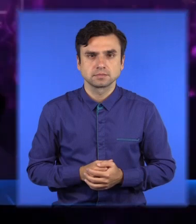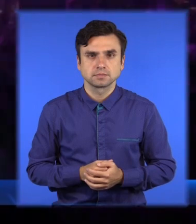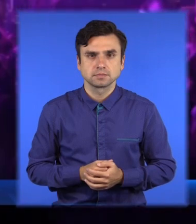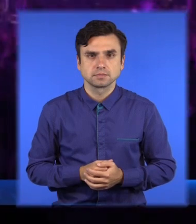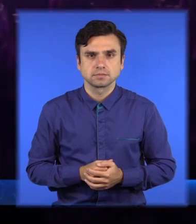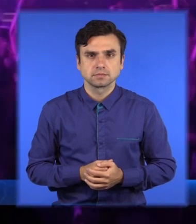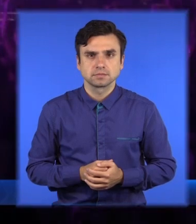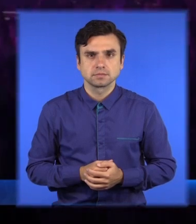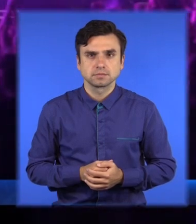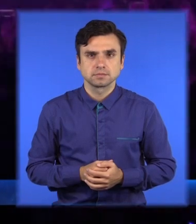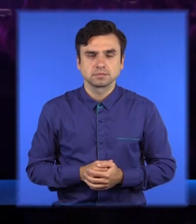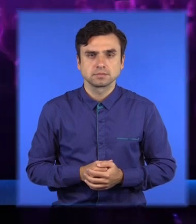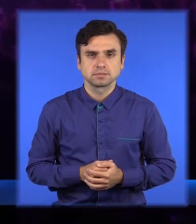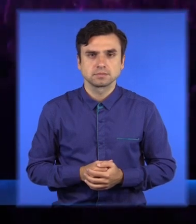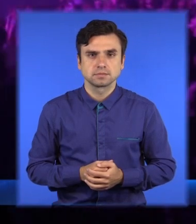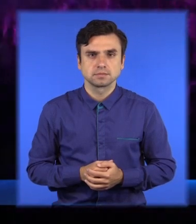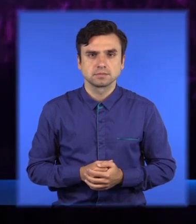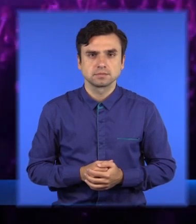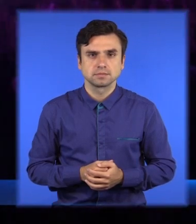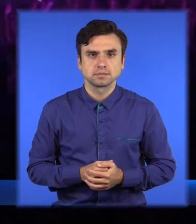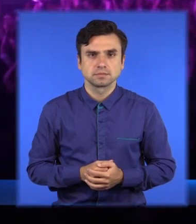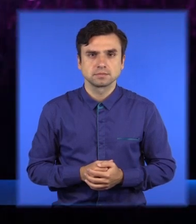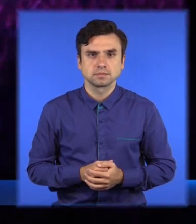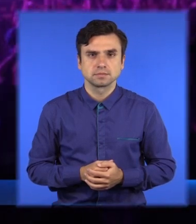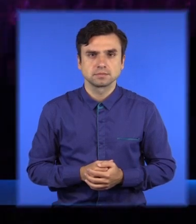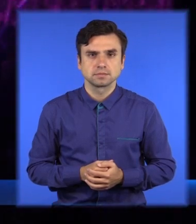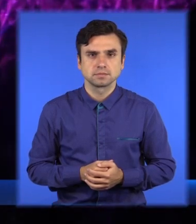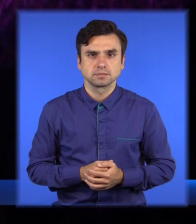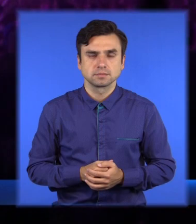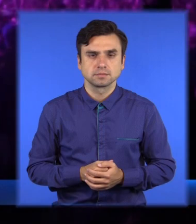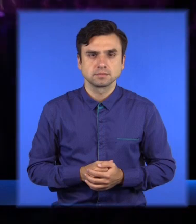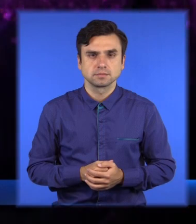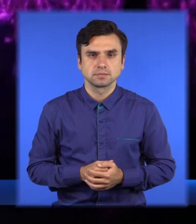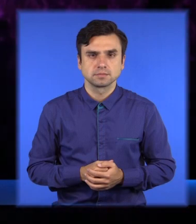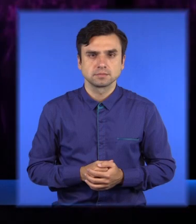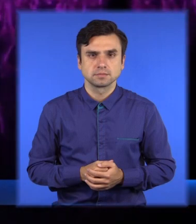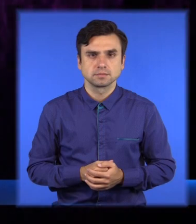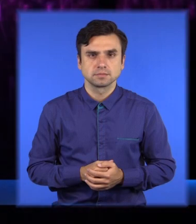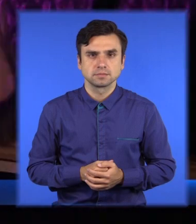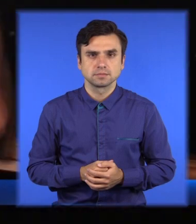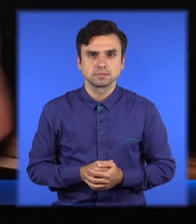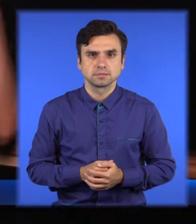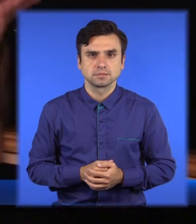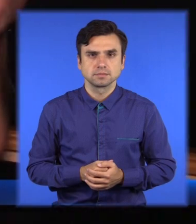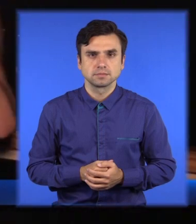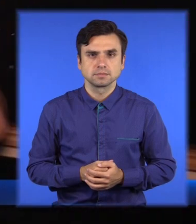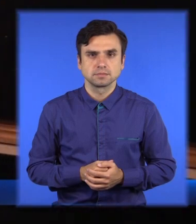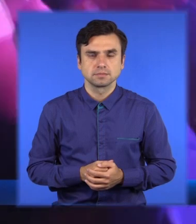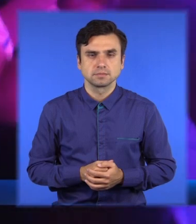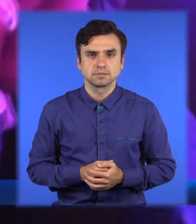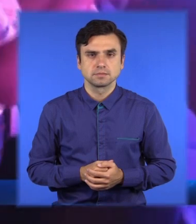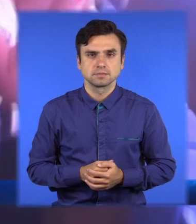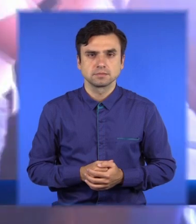душу гарними спогадами та незабутніми емоціями усім шанувальникам. Під враженнями та з вітаміном Д. Тетяна Корник, Микита